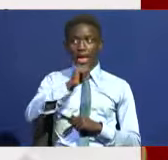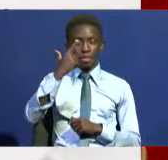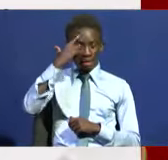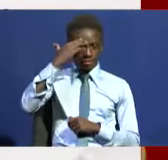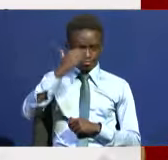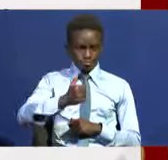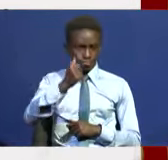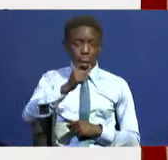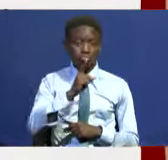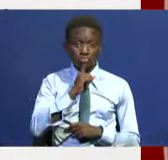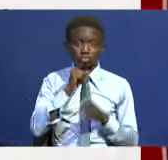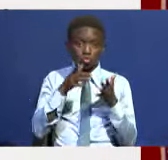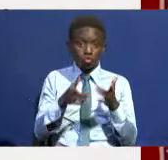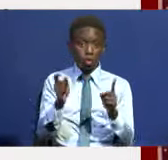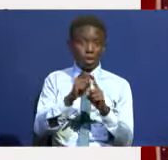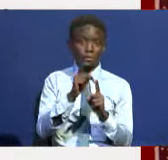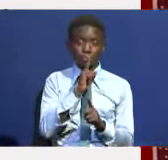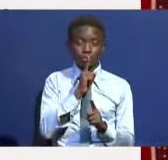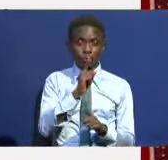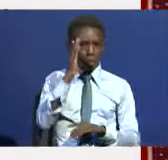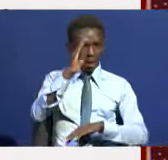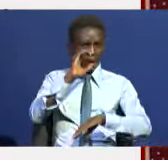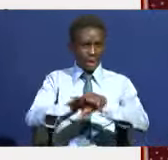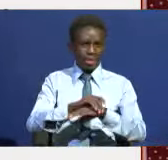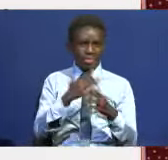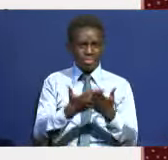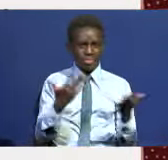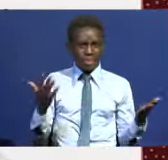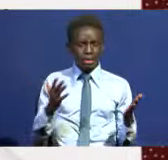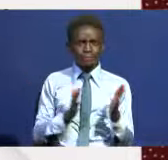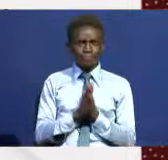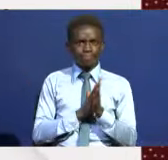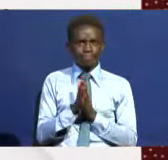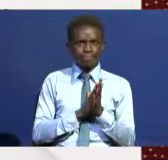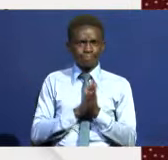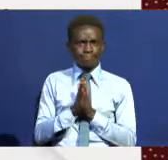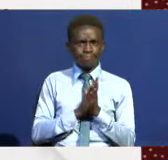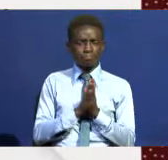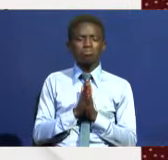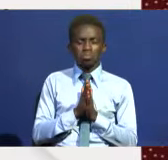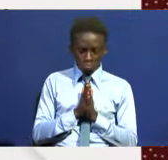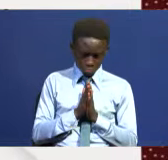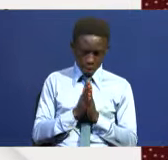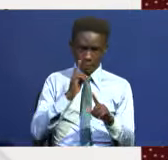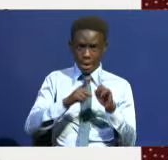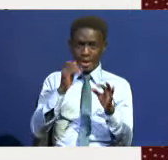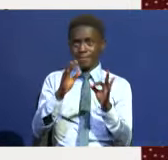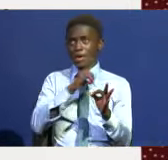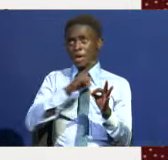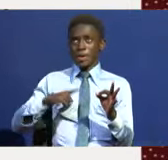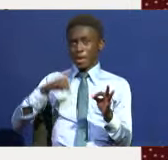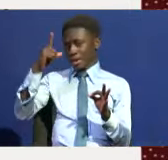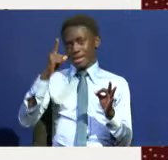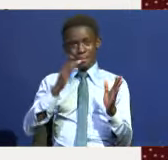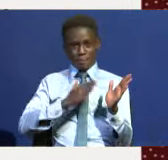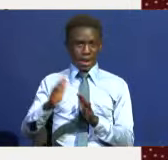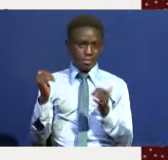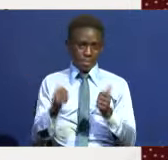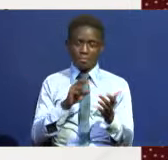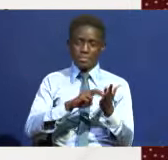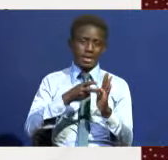leo ni kweli, utataka jambo kwa hamu na kama Mwenyezi Mungu hajajalia basi hatakupatia na